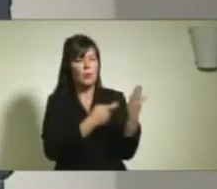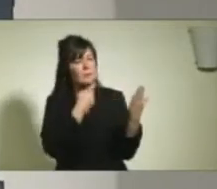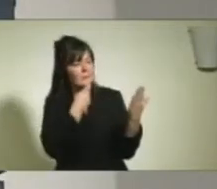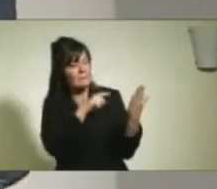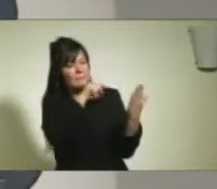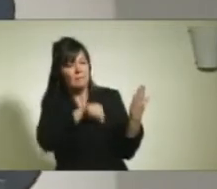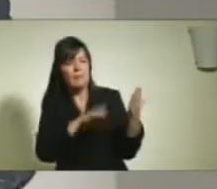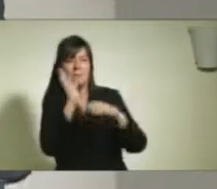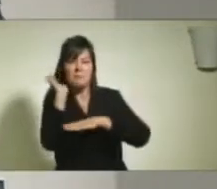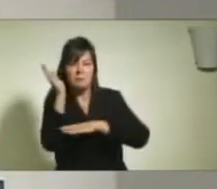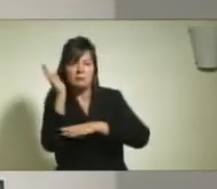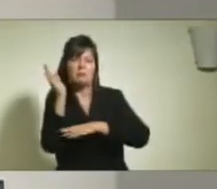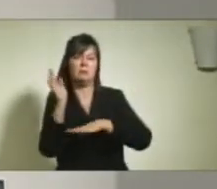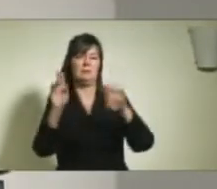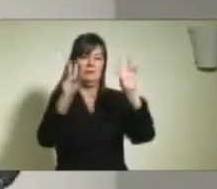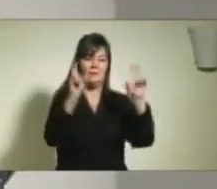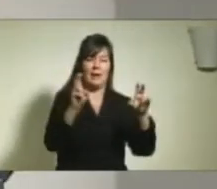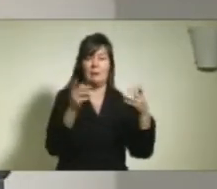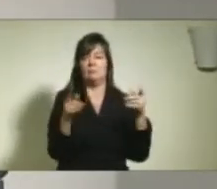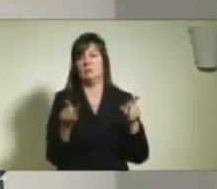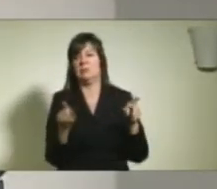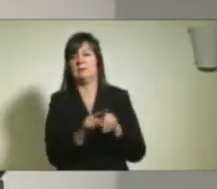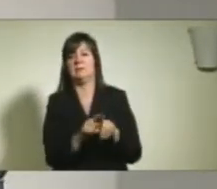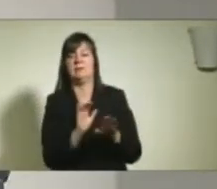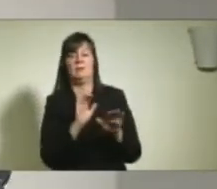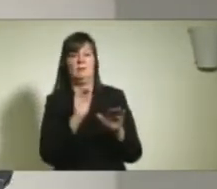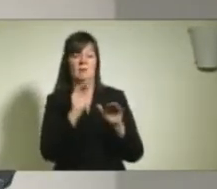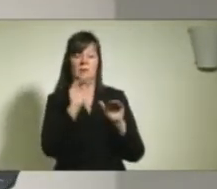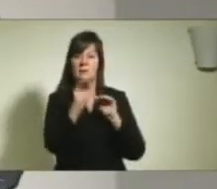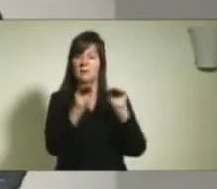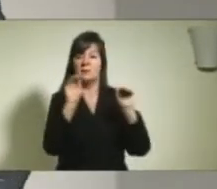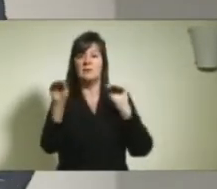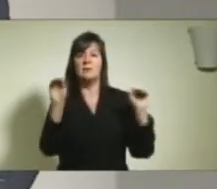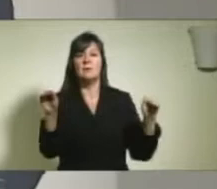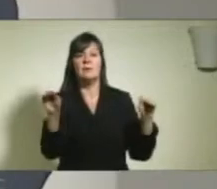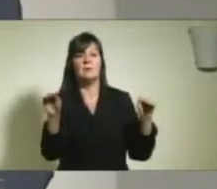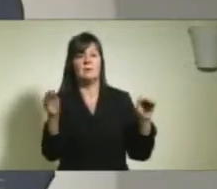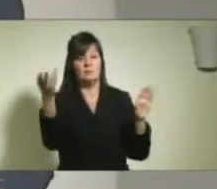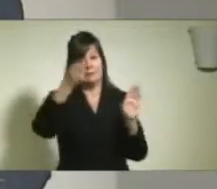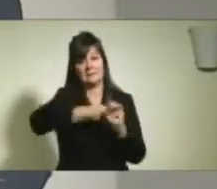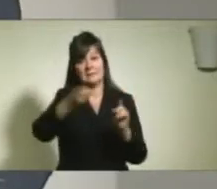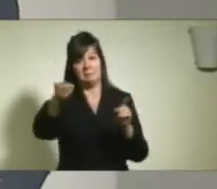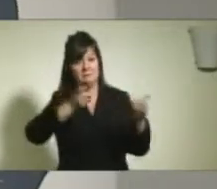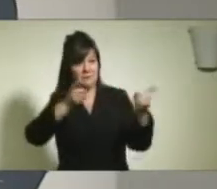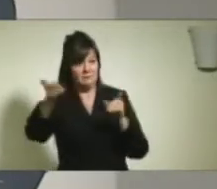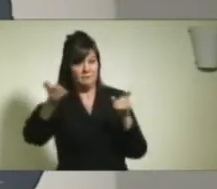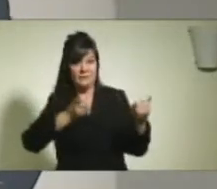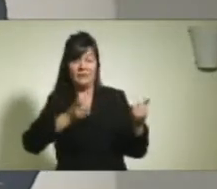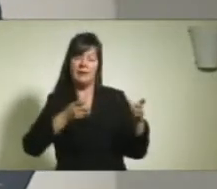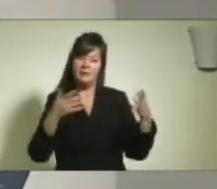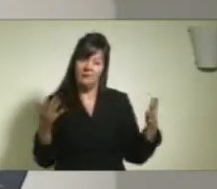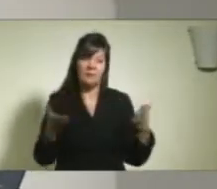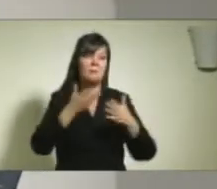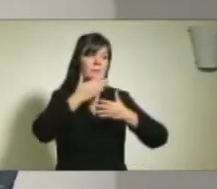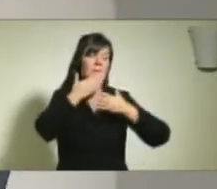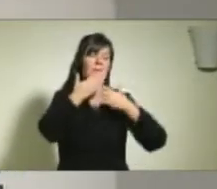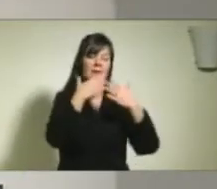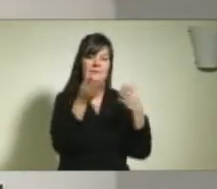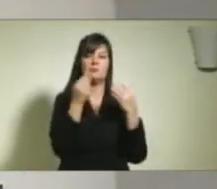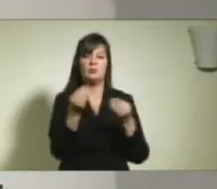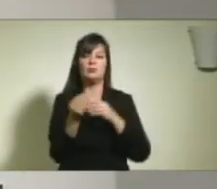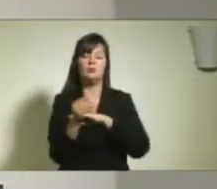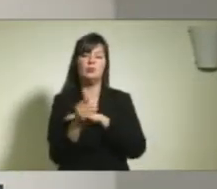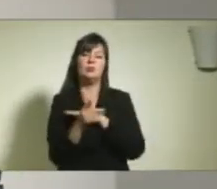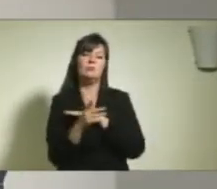conférence, ensuite solliciter les différentes participations. Donc, je remercie le personnel